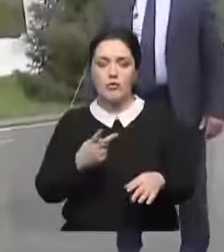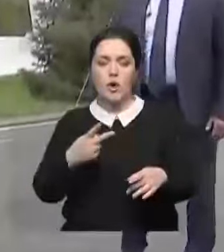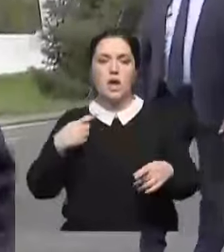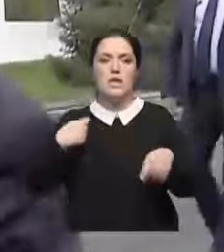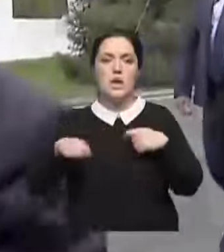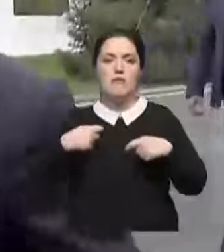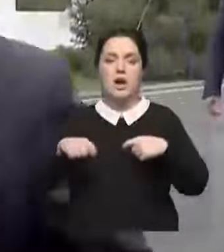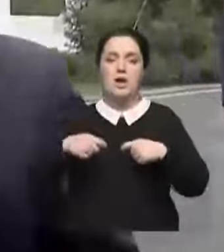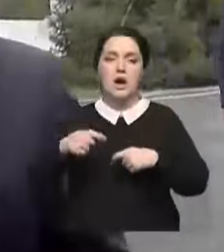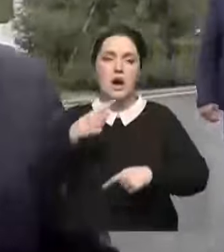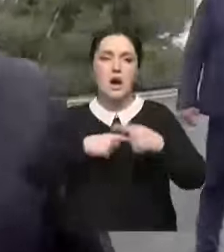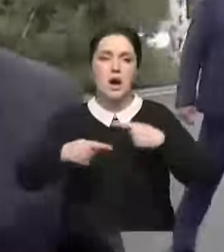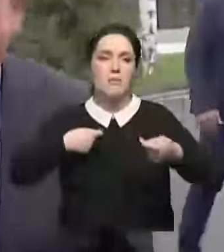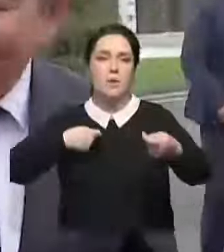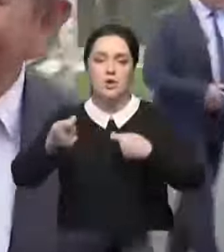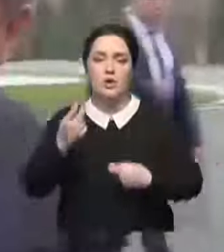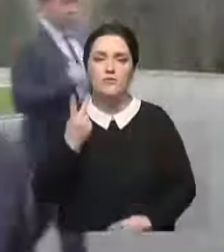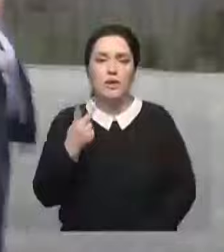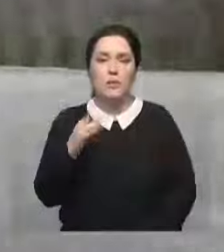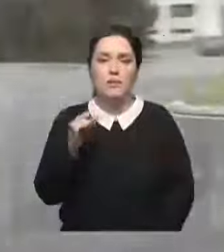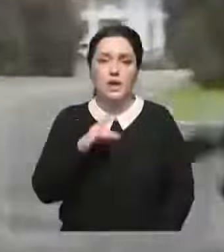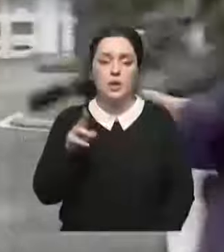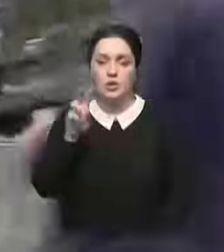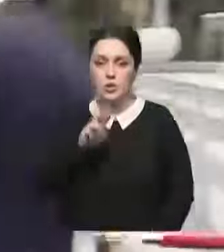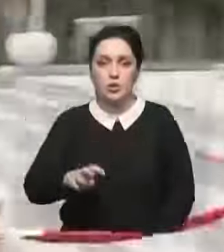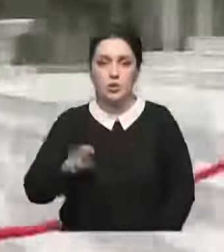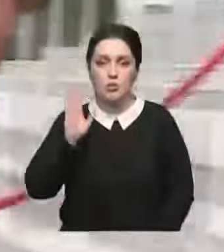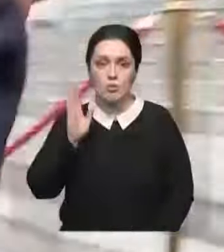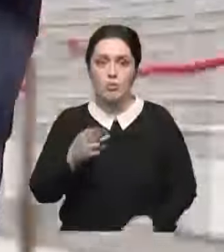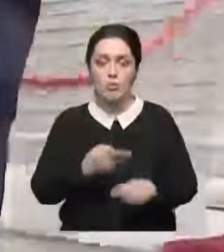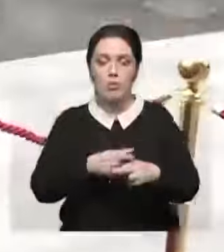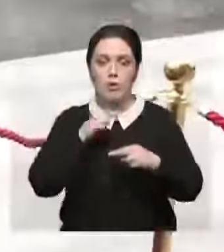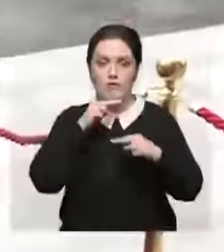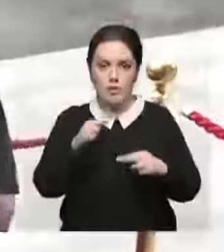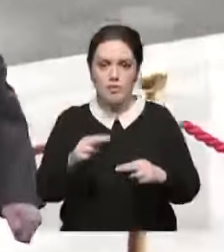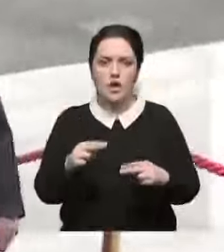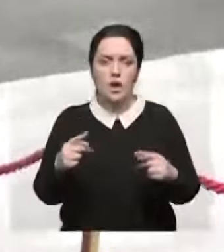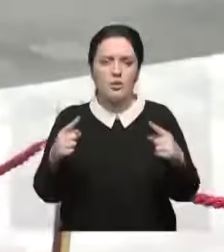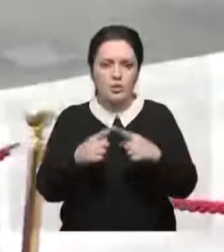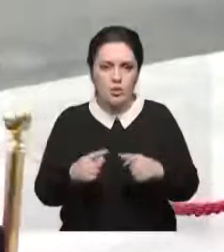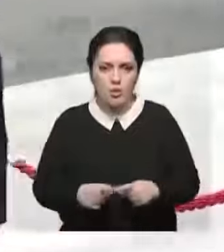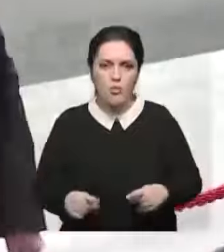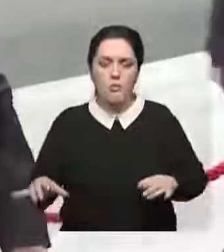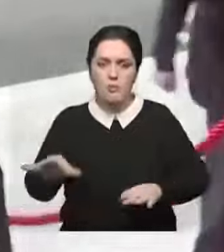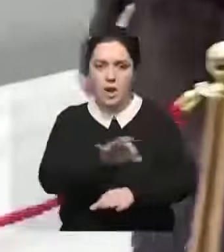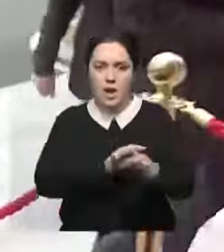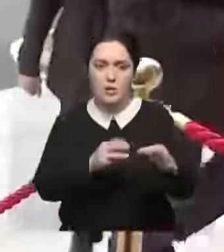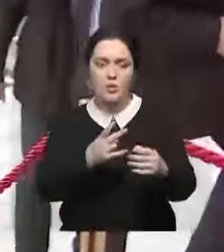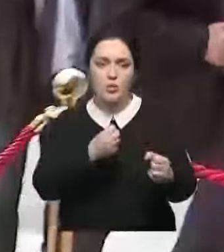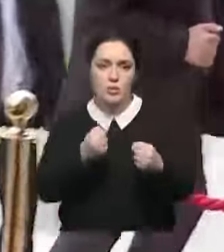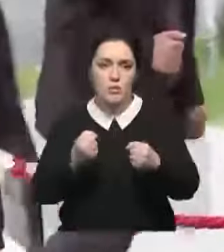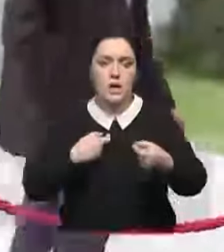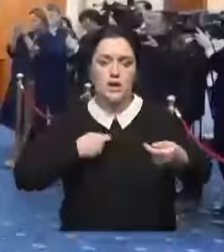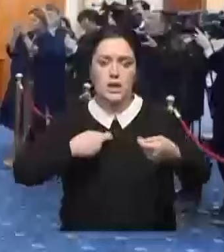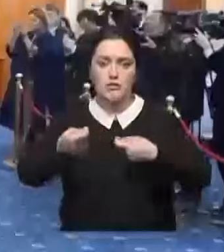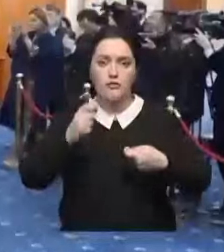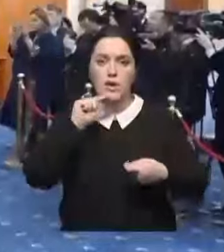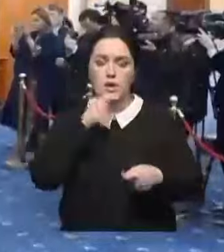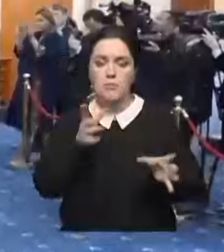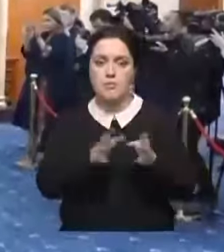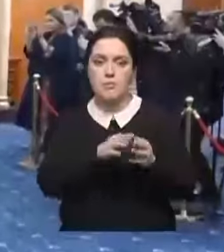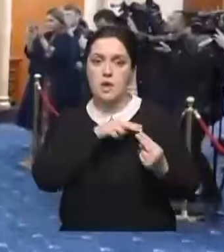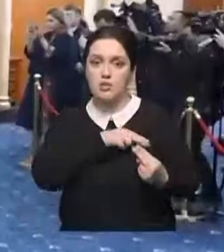товарооборота до 2 миллиардов долларов. При этом внимание уделили конкретным проектам, направленным на укрепление торгово-экономического сотрудничества двух